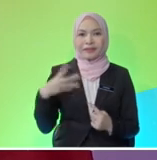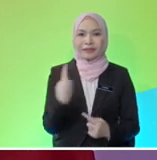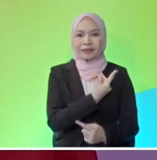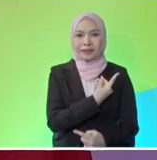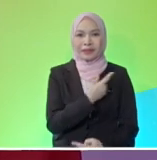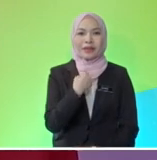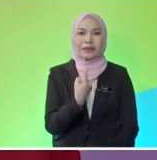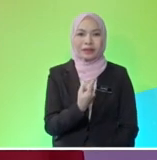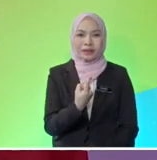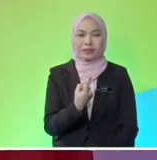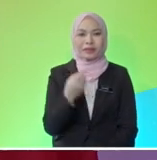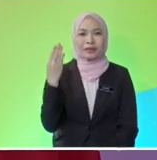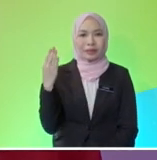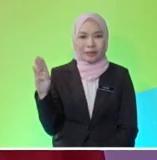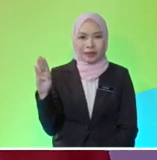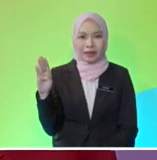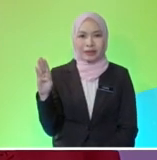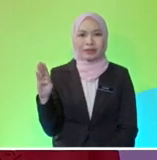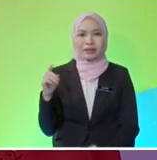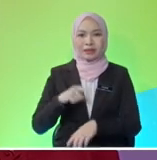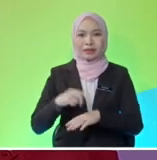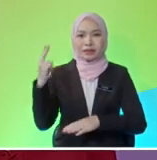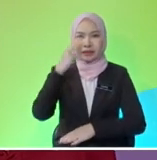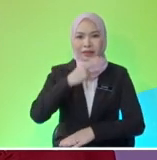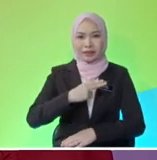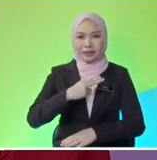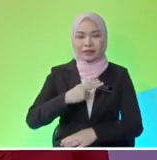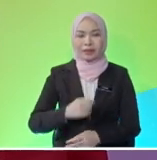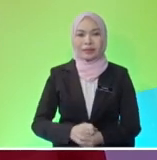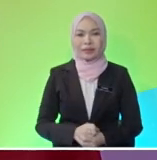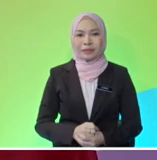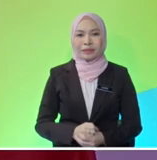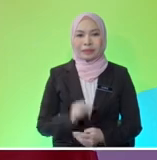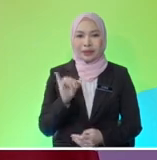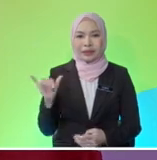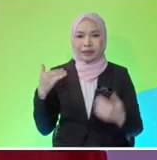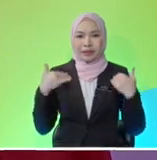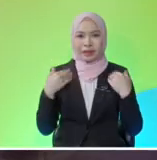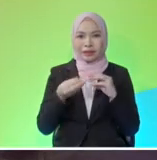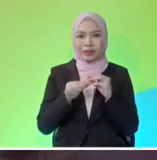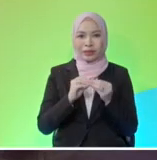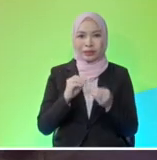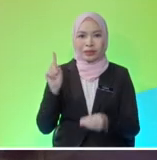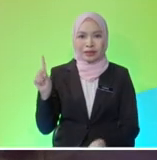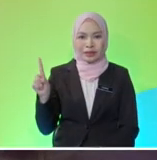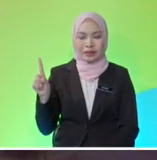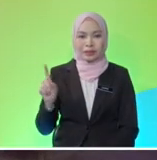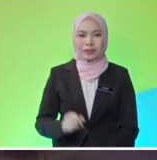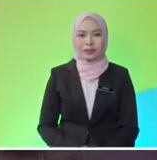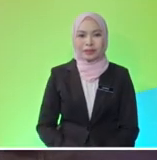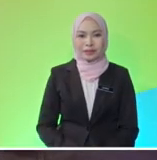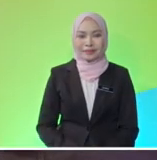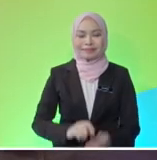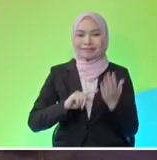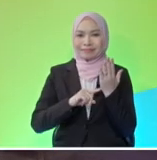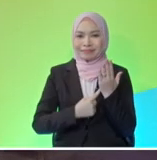dekat depan nombor yang mula-mula kita sebut tadi, 1 sampai 10 tu, depan dia ada nombor 1. Perasan tak? Mula-mula kita sebut